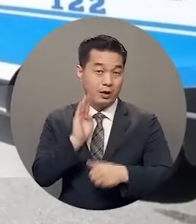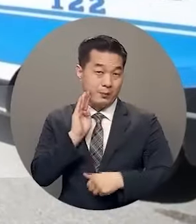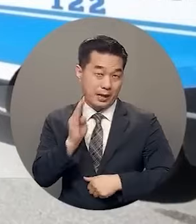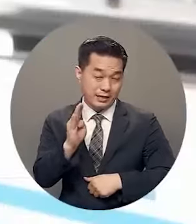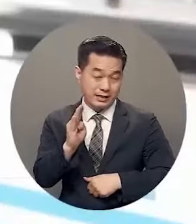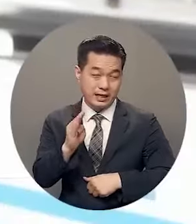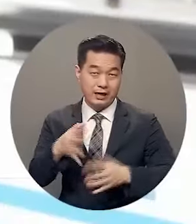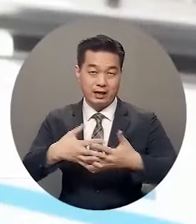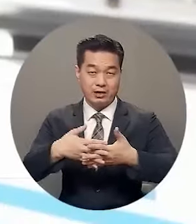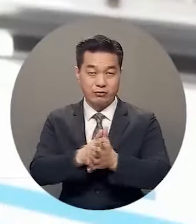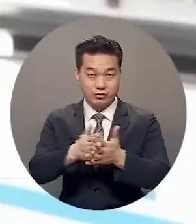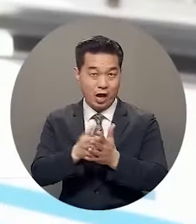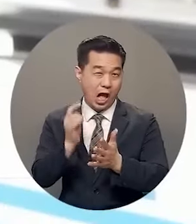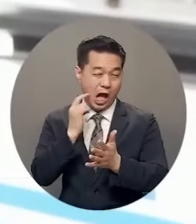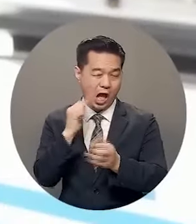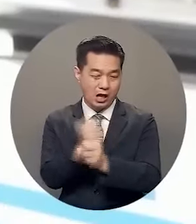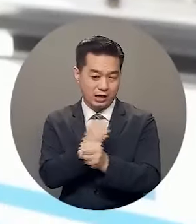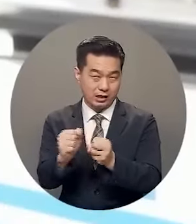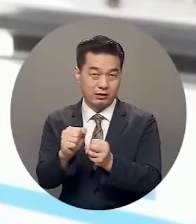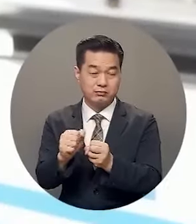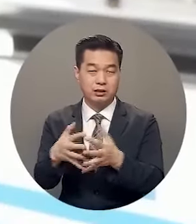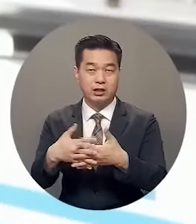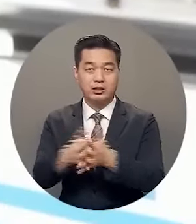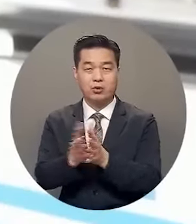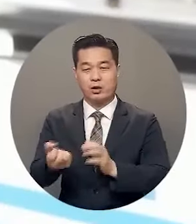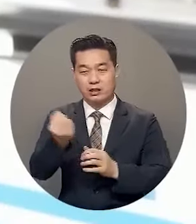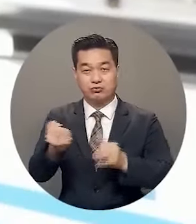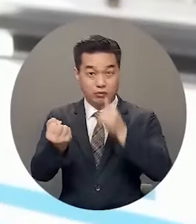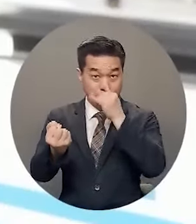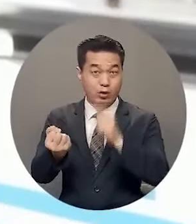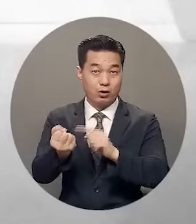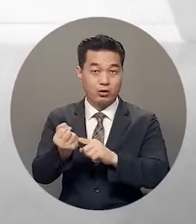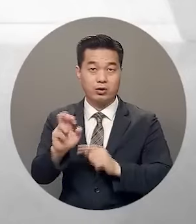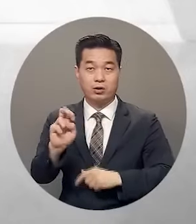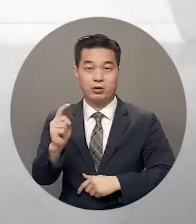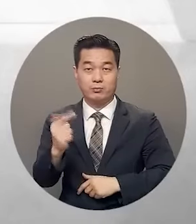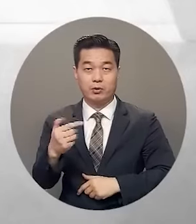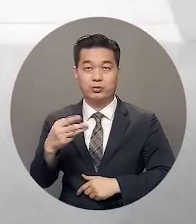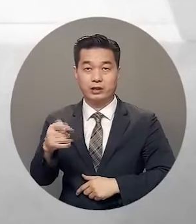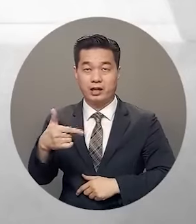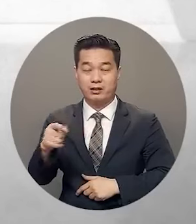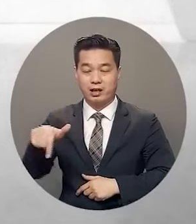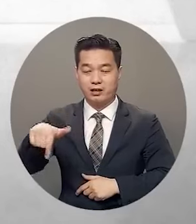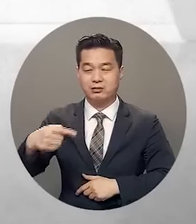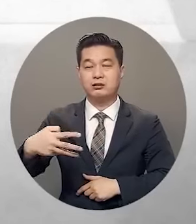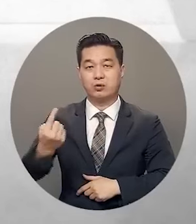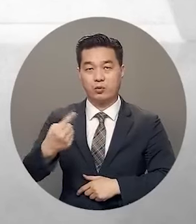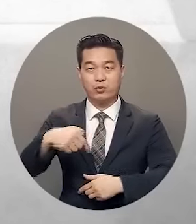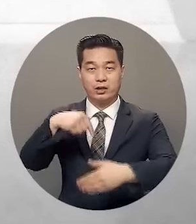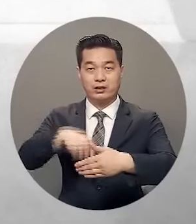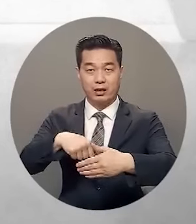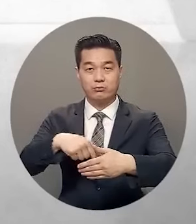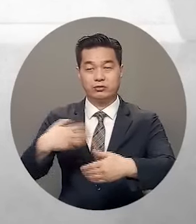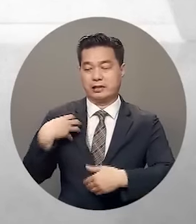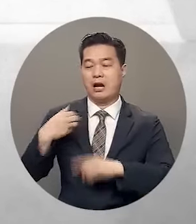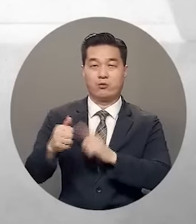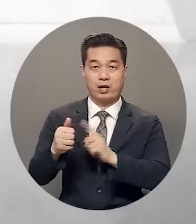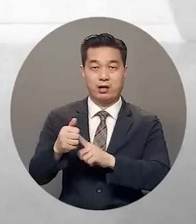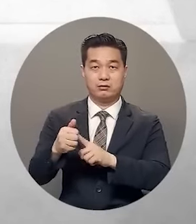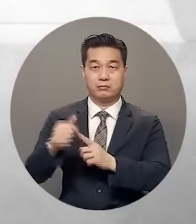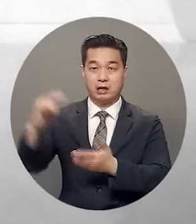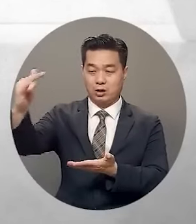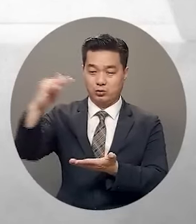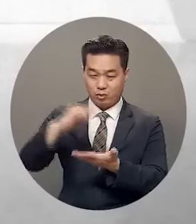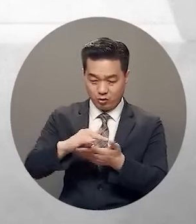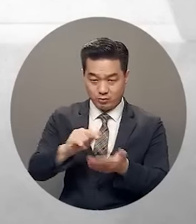위조 여권들을 소지한 사실도 밝혀졌습니다. 몬테네그로 내무장관은 권 대표 일행이 몬테네그로에 들어온